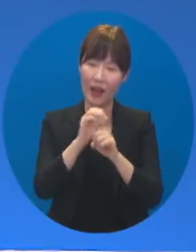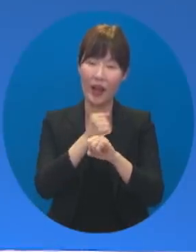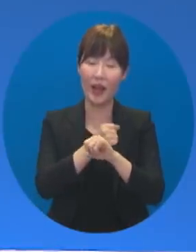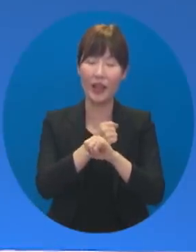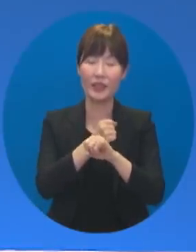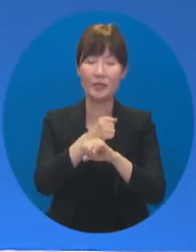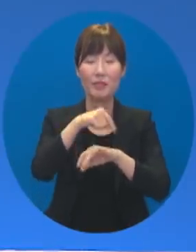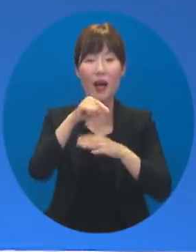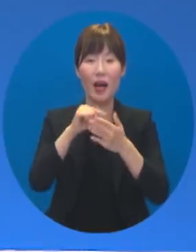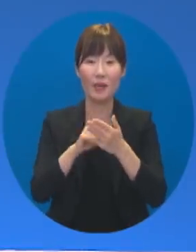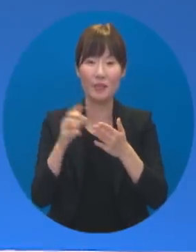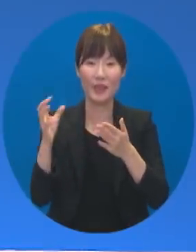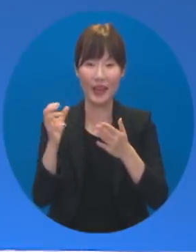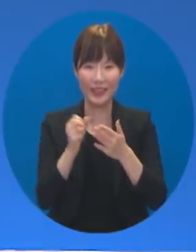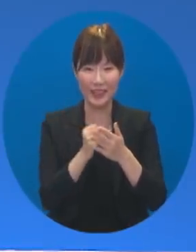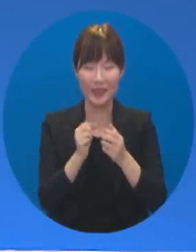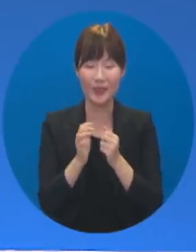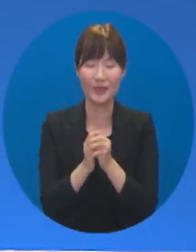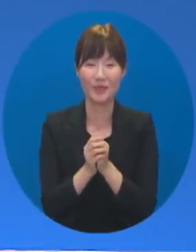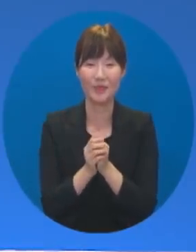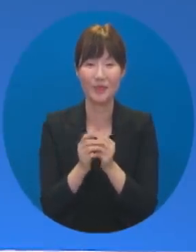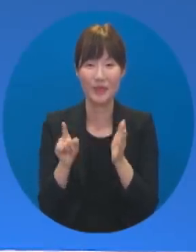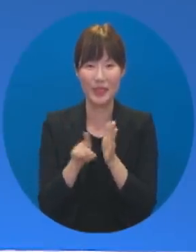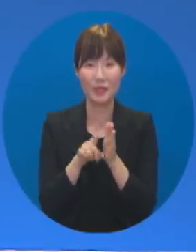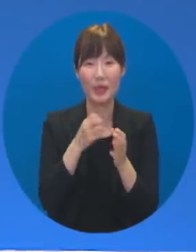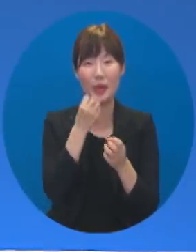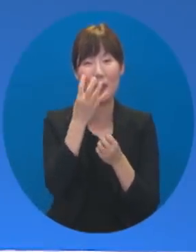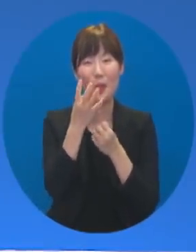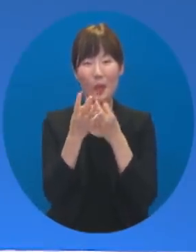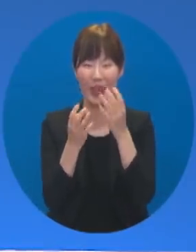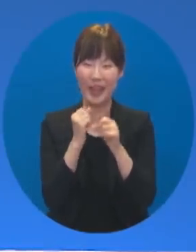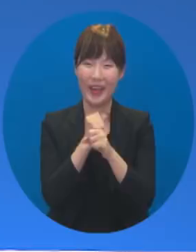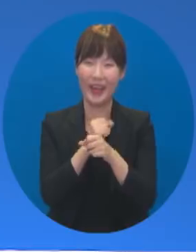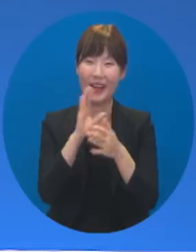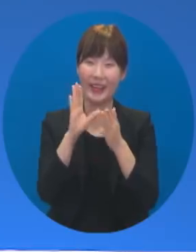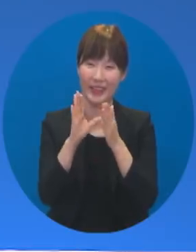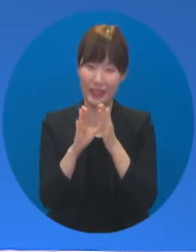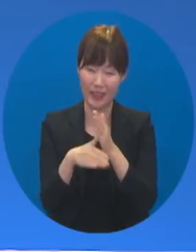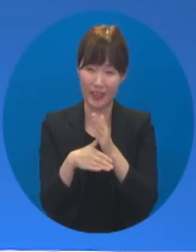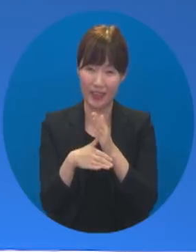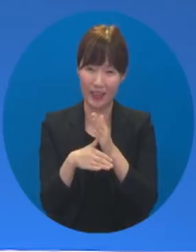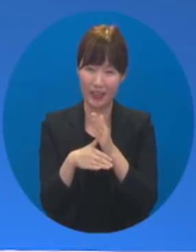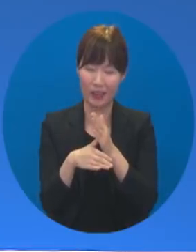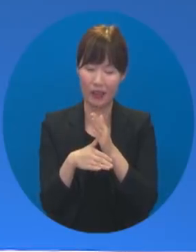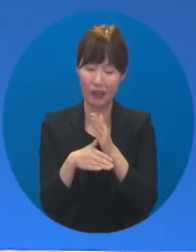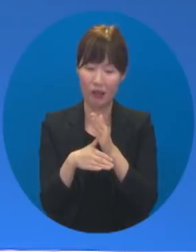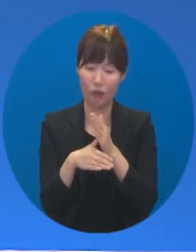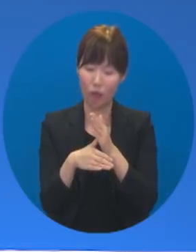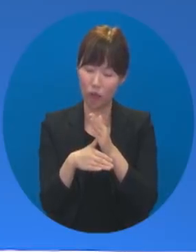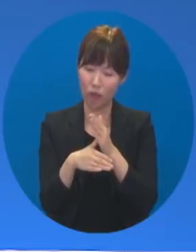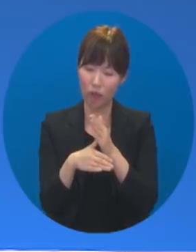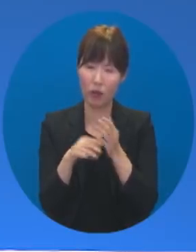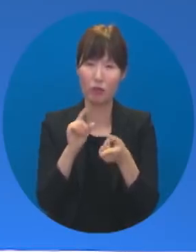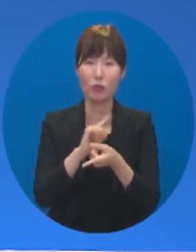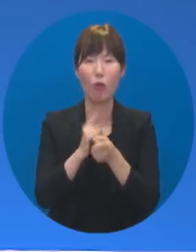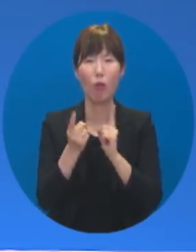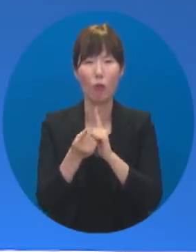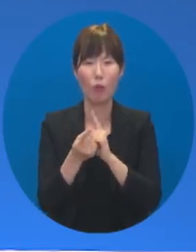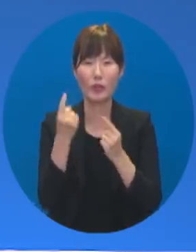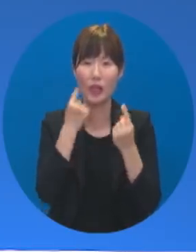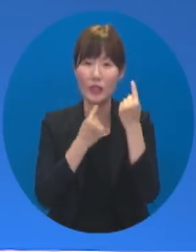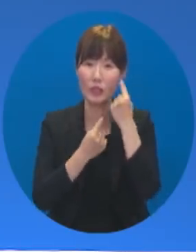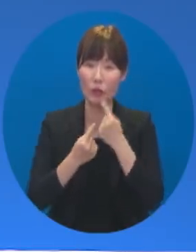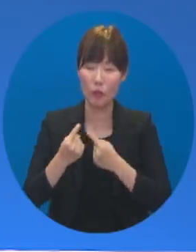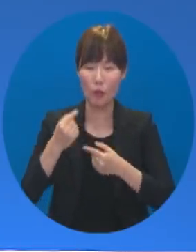이야기하다 보니까 그것들은 참 서로 간의 상처로 남게 되는 거예요. 저도 그래서 제가